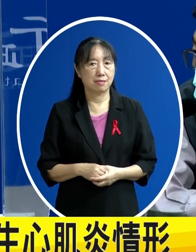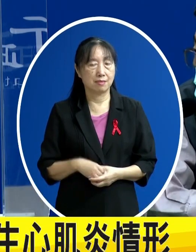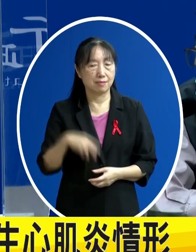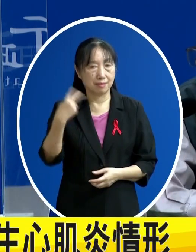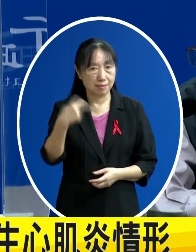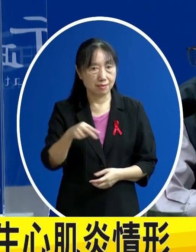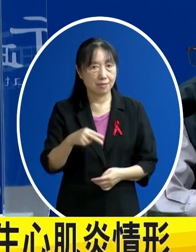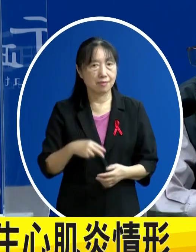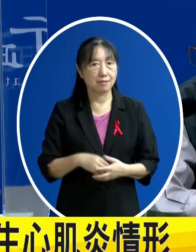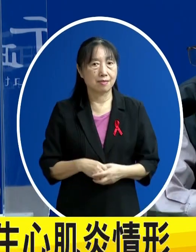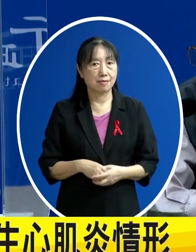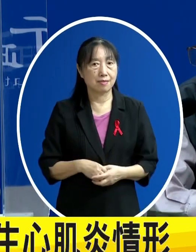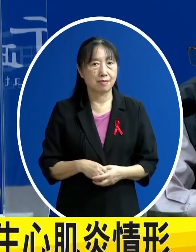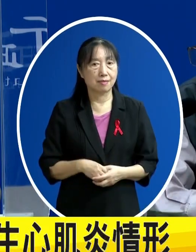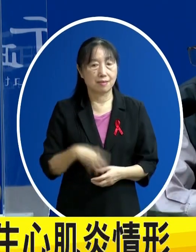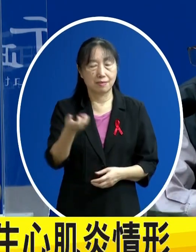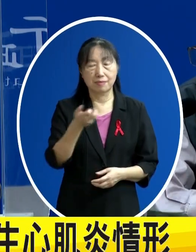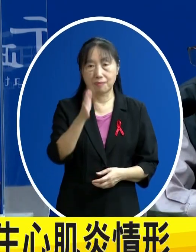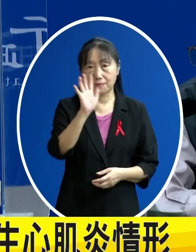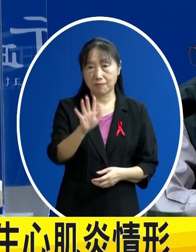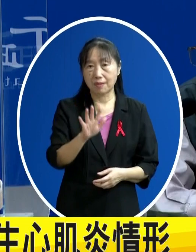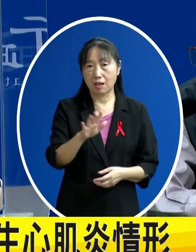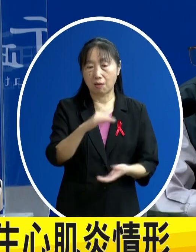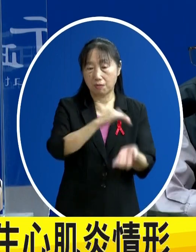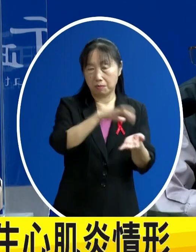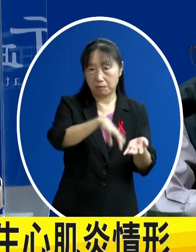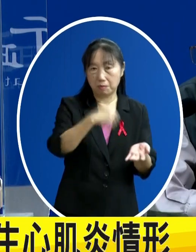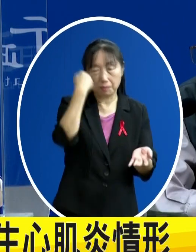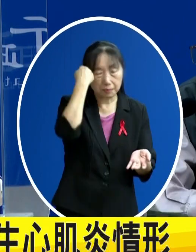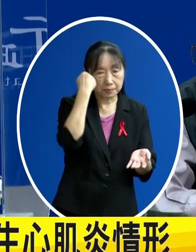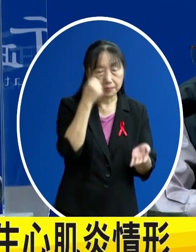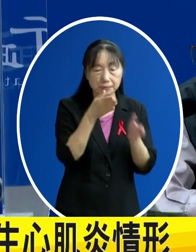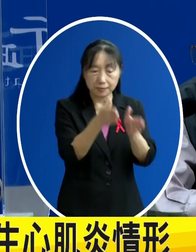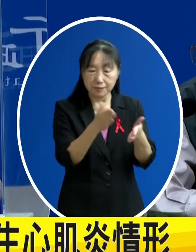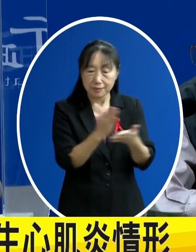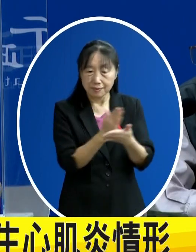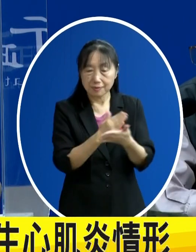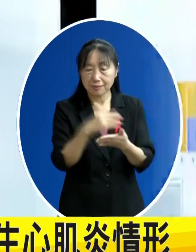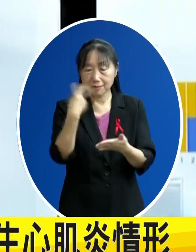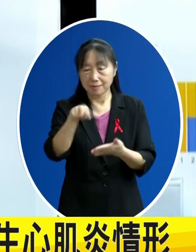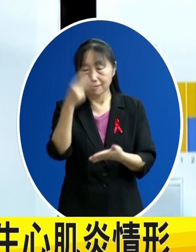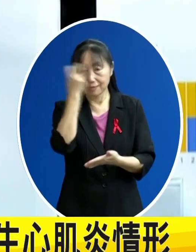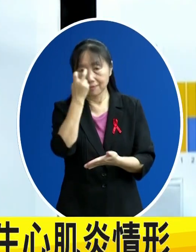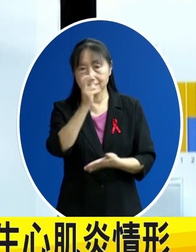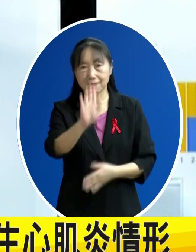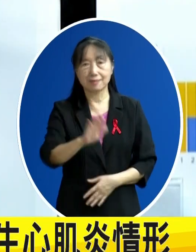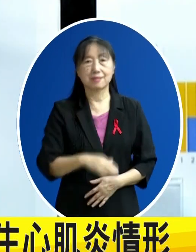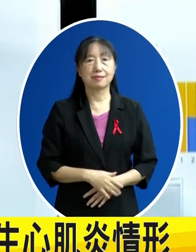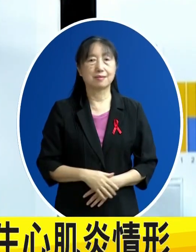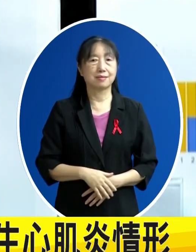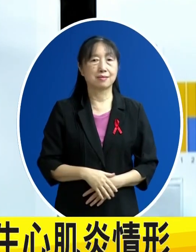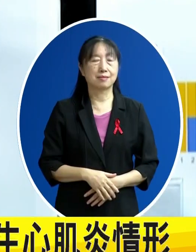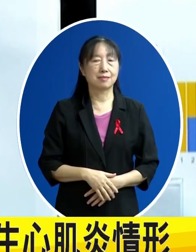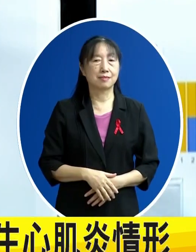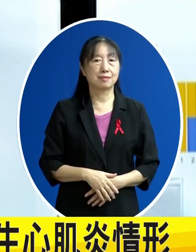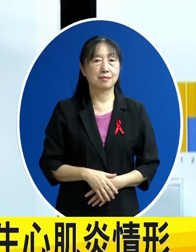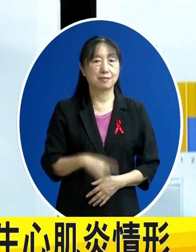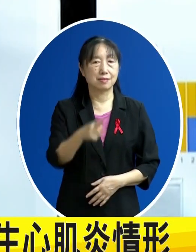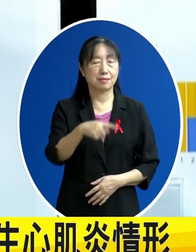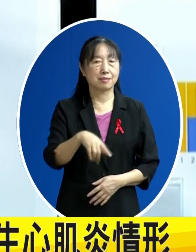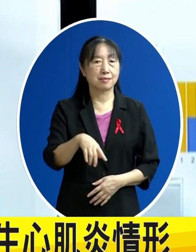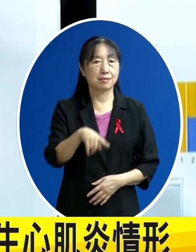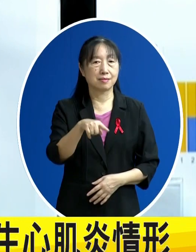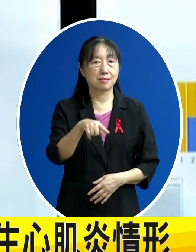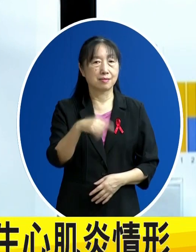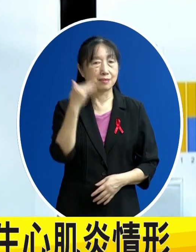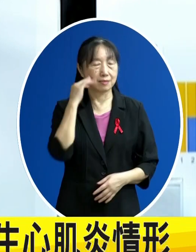再来，这些个案有些有经过住院评估跟做一些检查，那心肌酵素异